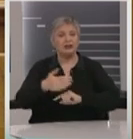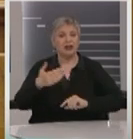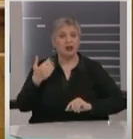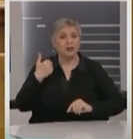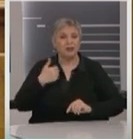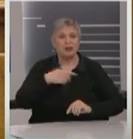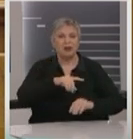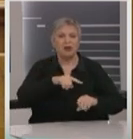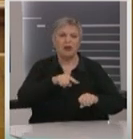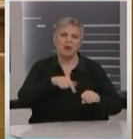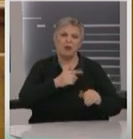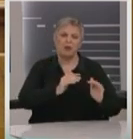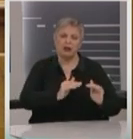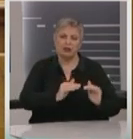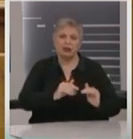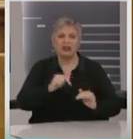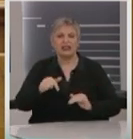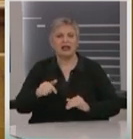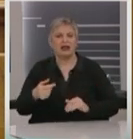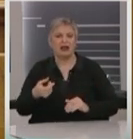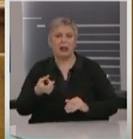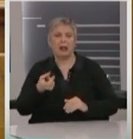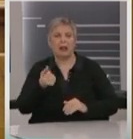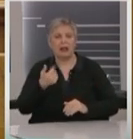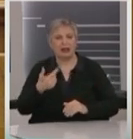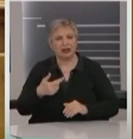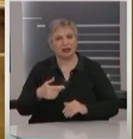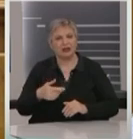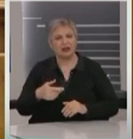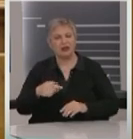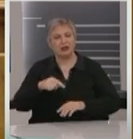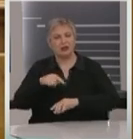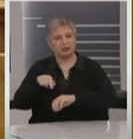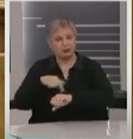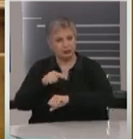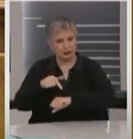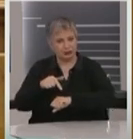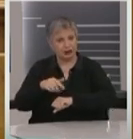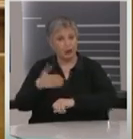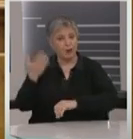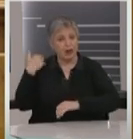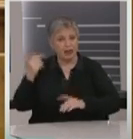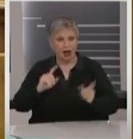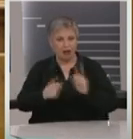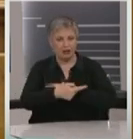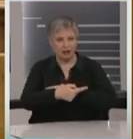σταθερές θέσεις εργασίας. Και αυτό είναι εξαιρετικά σημαντικό. Και βεβαίως κάτι ακόμα, που επίσης τα